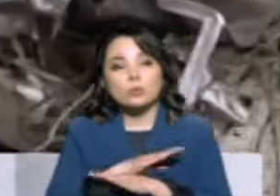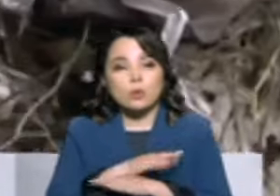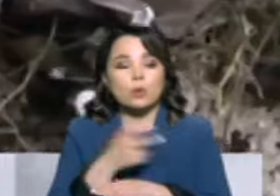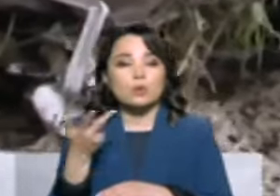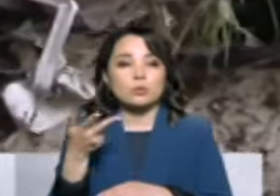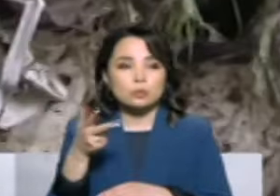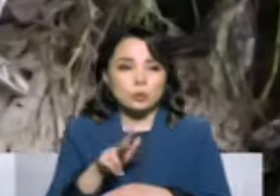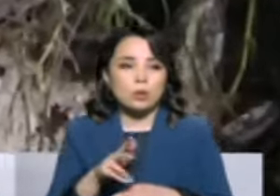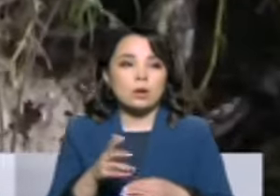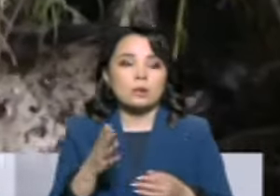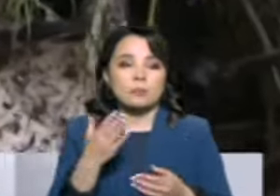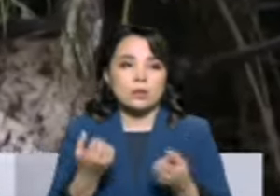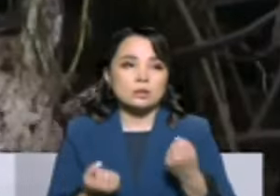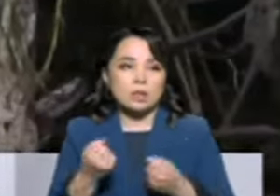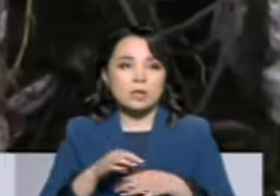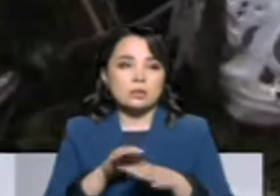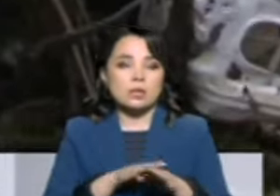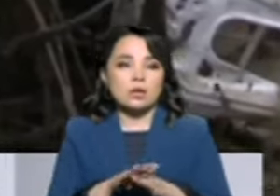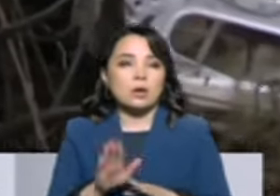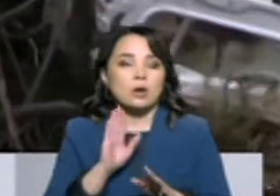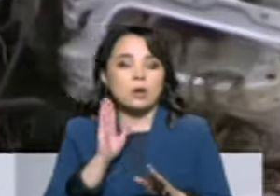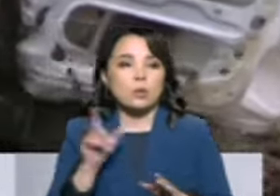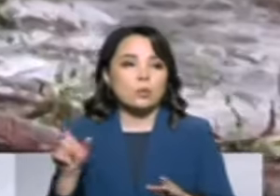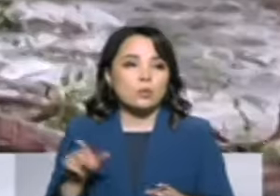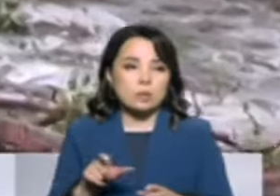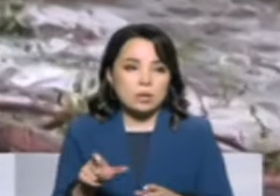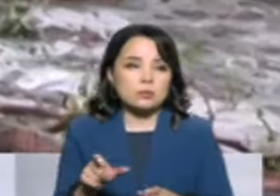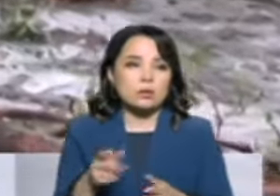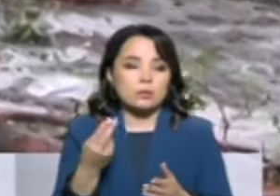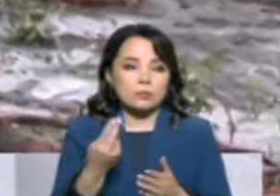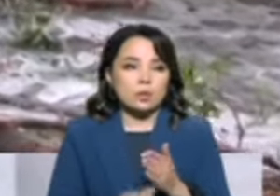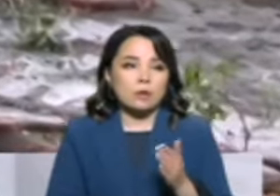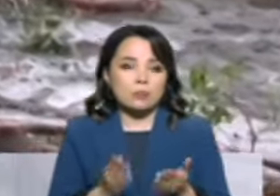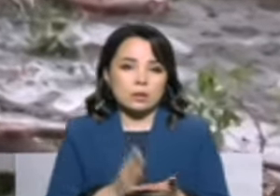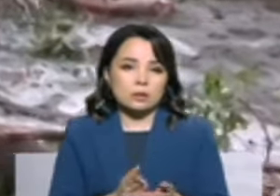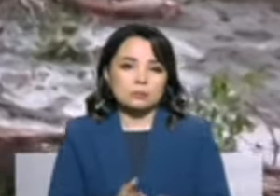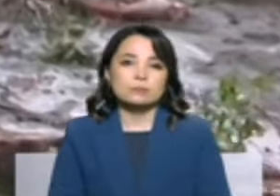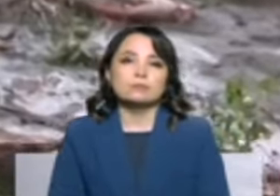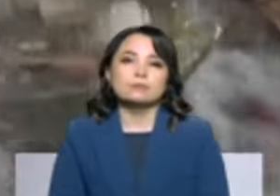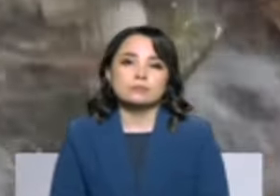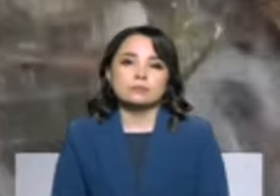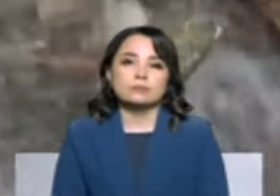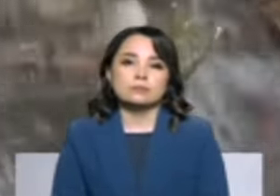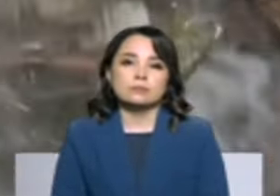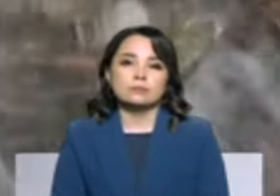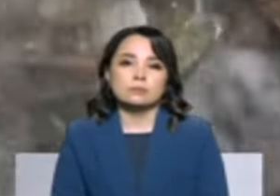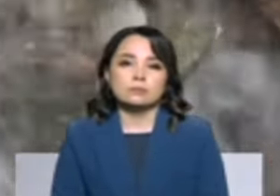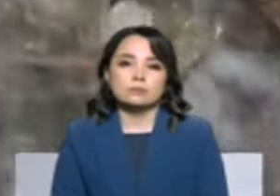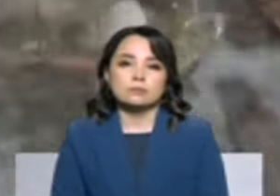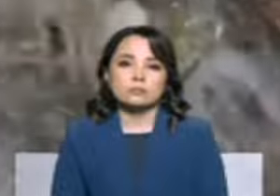үшеуі автомашиналармен бірге өзенге батып кетсе керек. Арсен Рысбек, Бауыржан Бөрлібай, Қазақстан ұлттық телеарнасы.